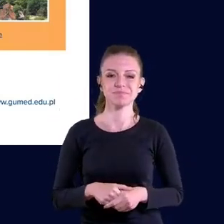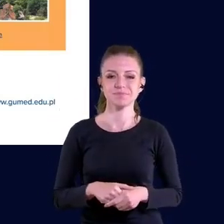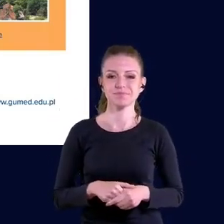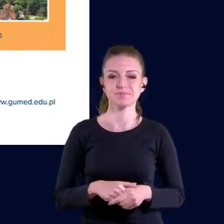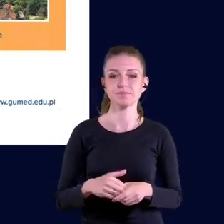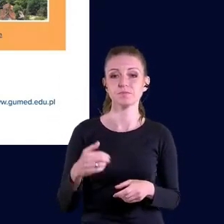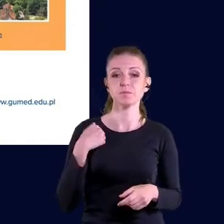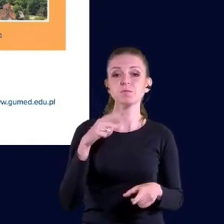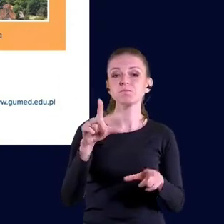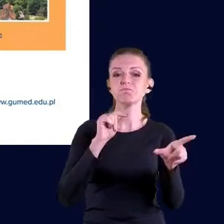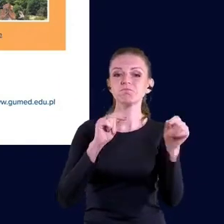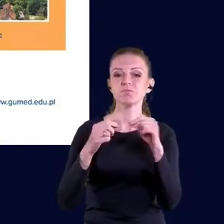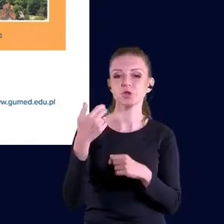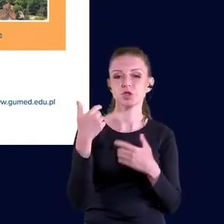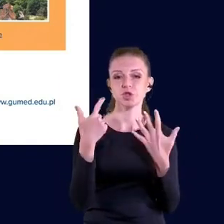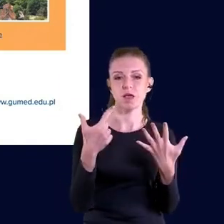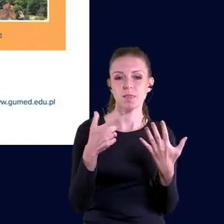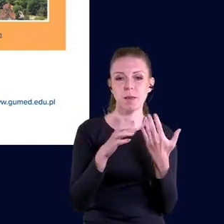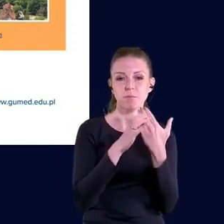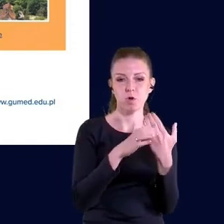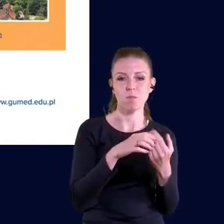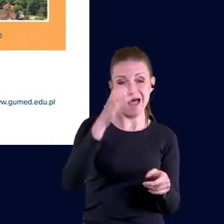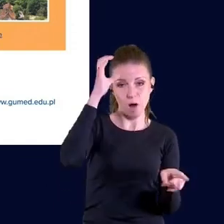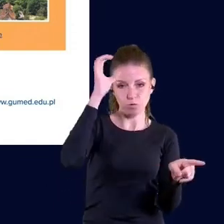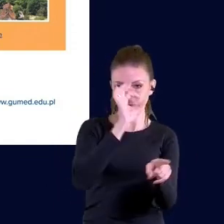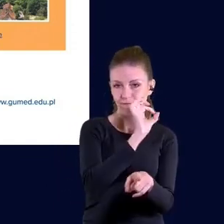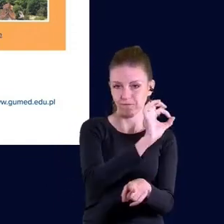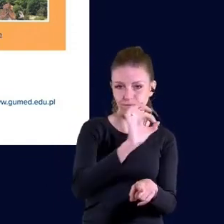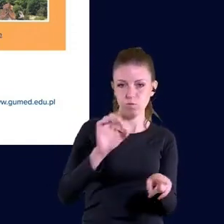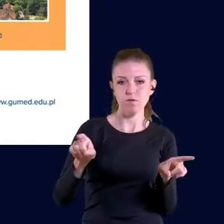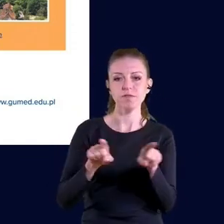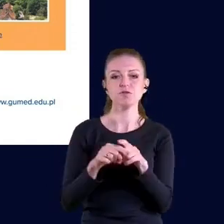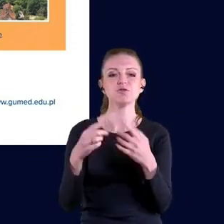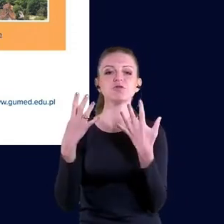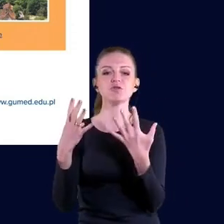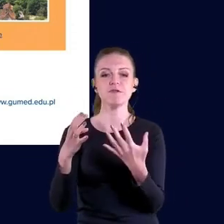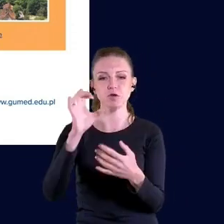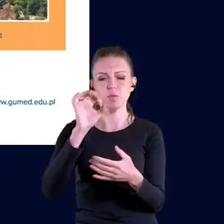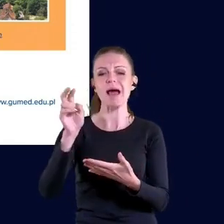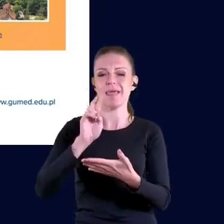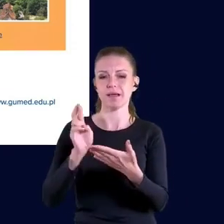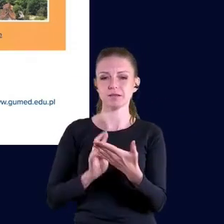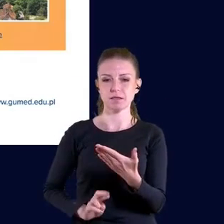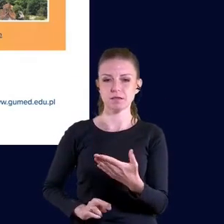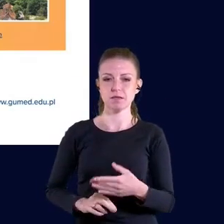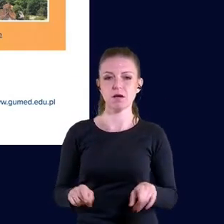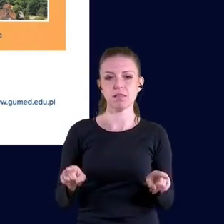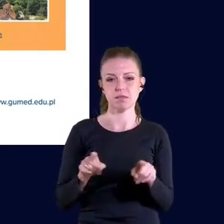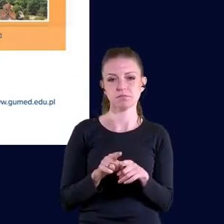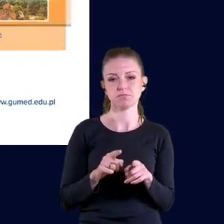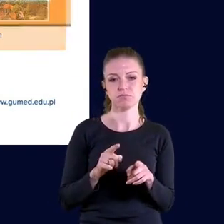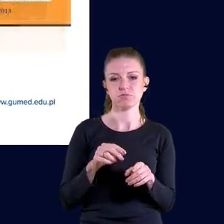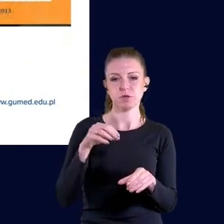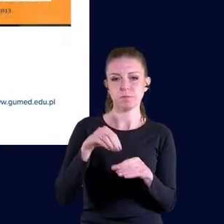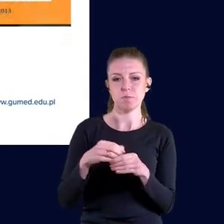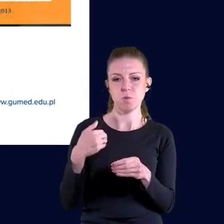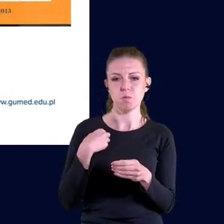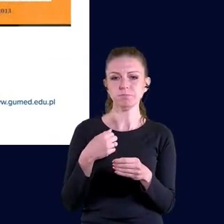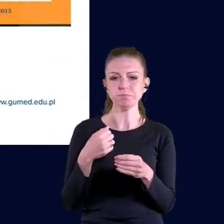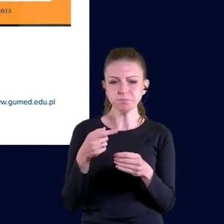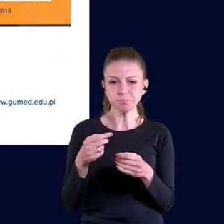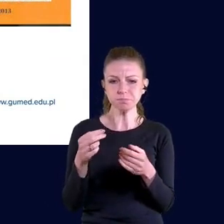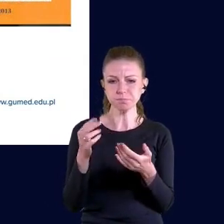wybrane siedem tomów autorskich oraz dziewięć tomów redakcyjnych obejmujących 141 Poproszę kolejnych wejść